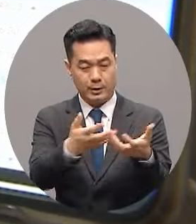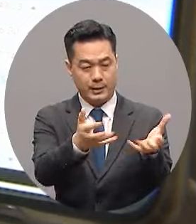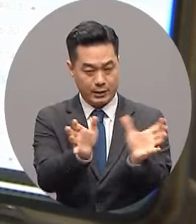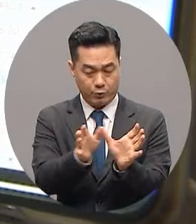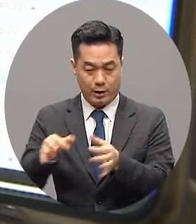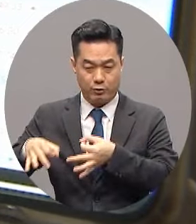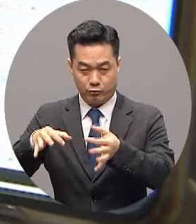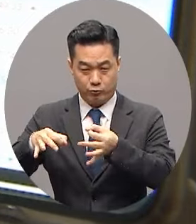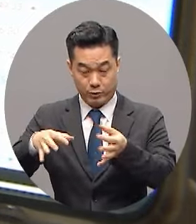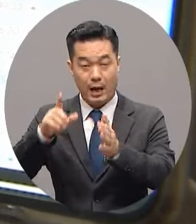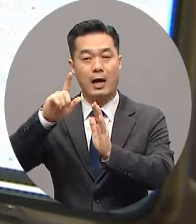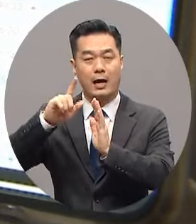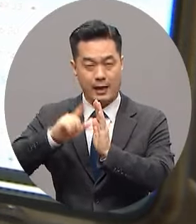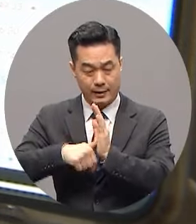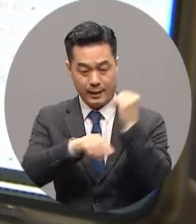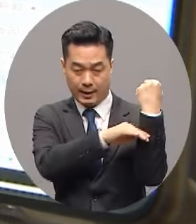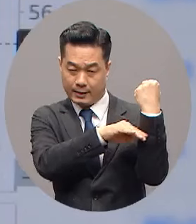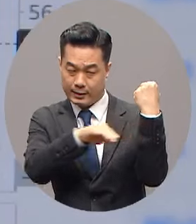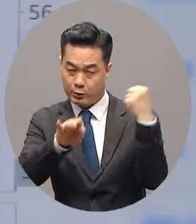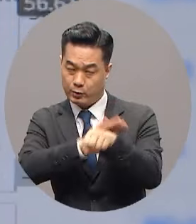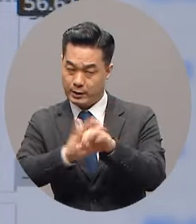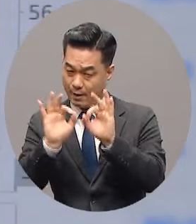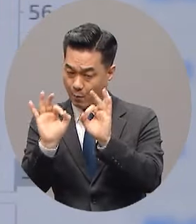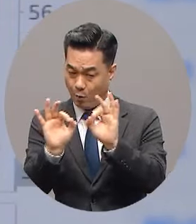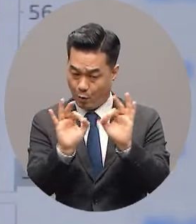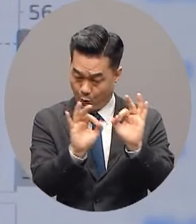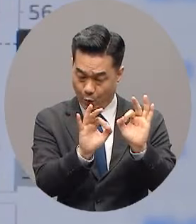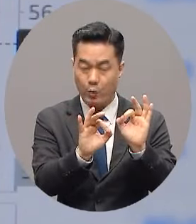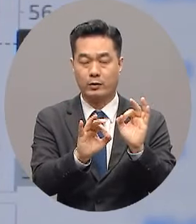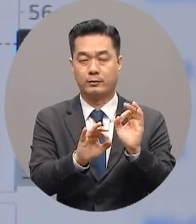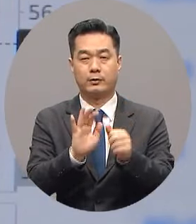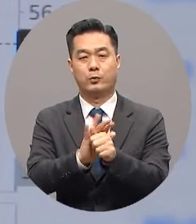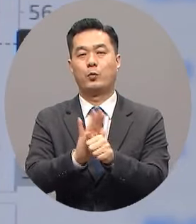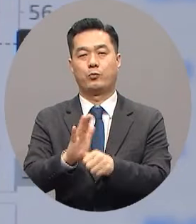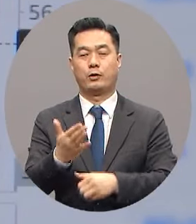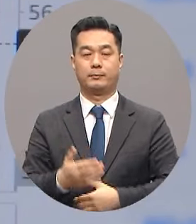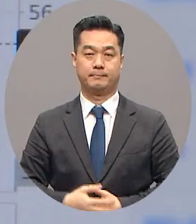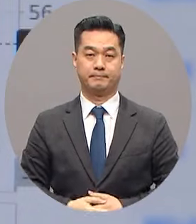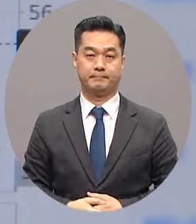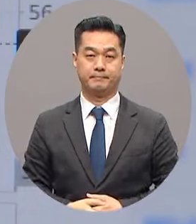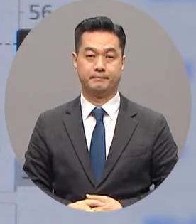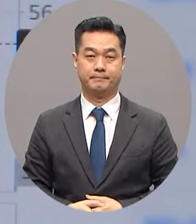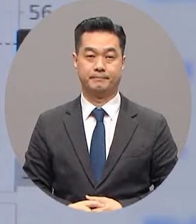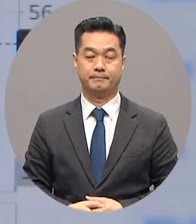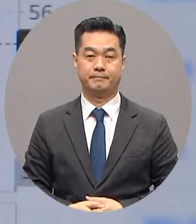투자자들이 벤치마크 지표로 활용할 수 있도록 할 방침입니다. MBC 뉴스 임현주입니다.